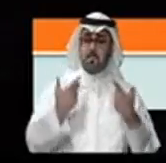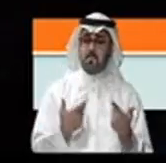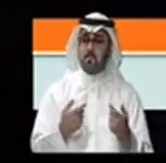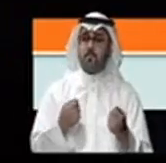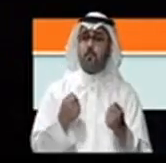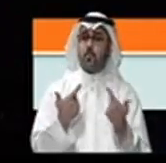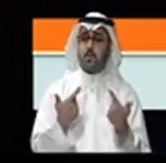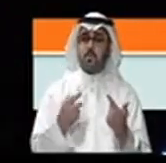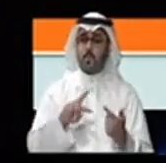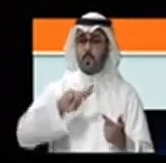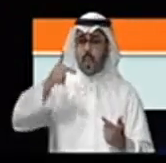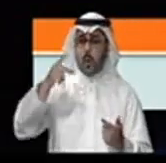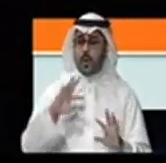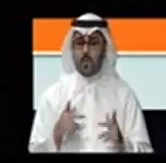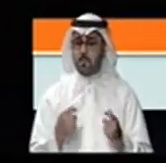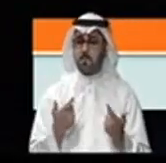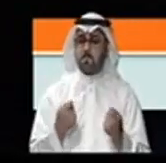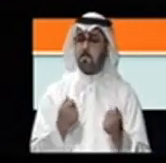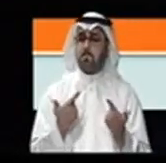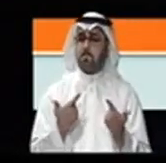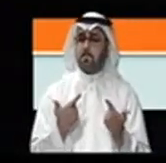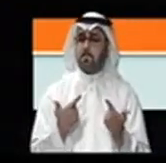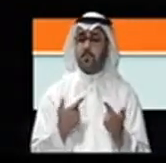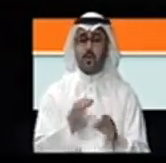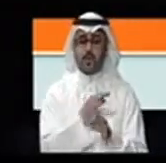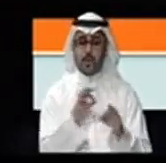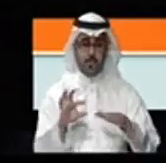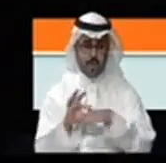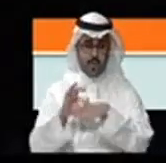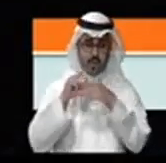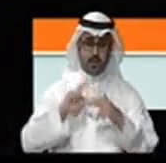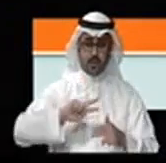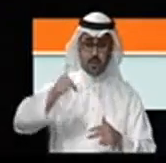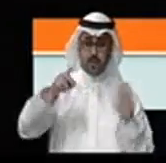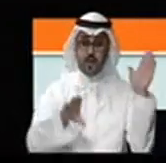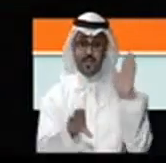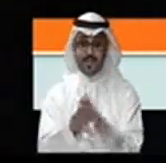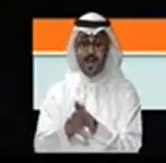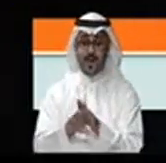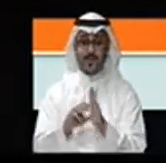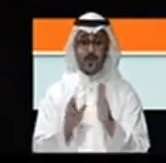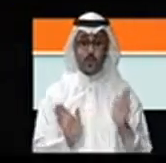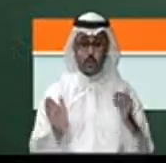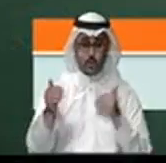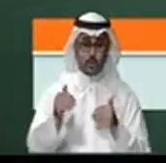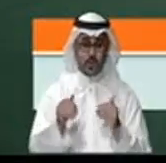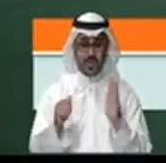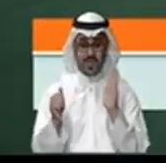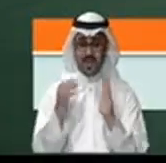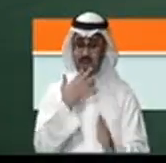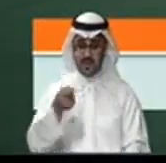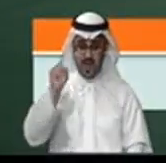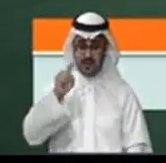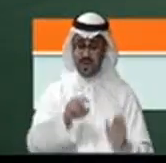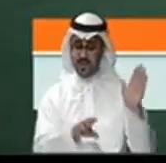المبالغ التي تم إيداعها في حسابات مستفيدي التمويل العقاري المدعومة منذ إعلان التحول في يونيو عام